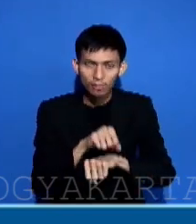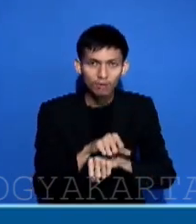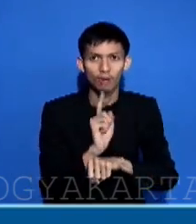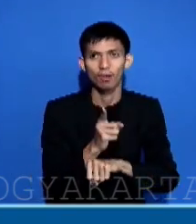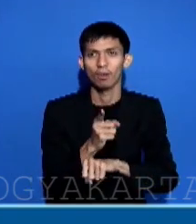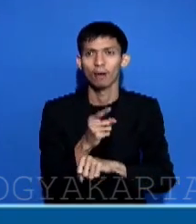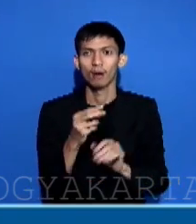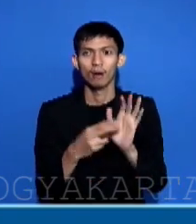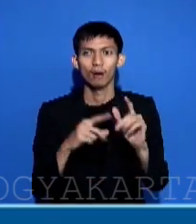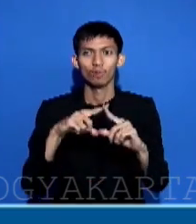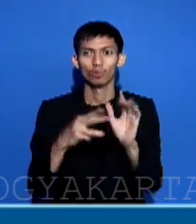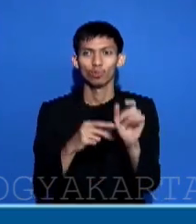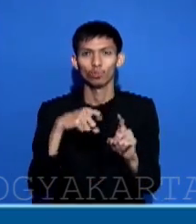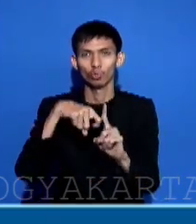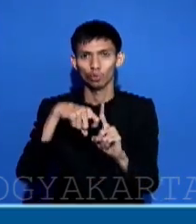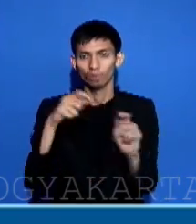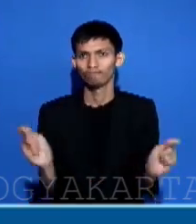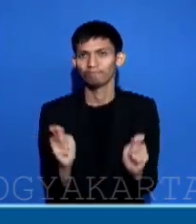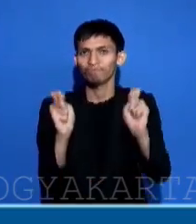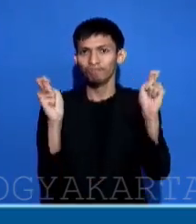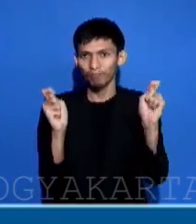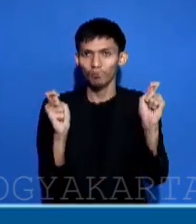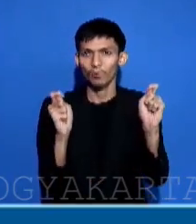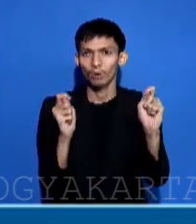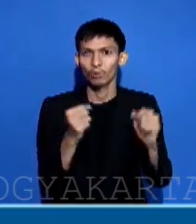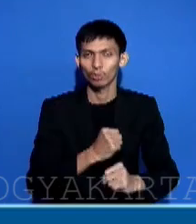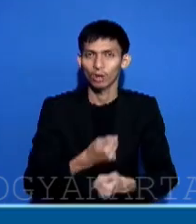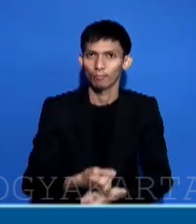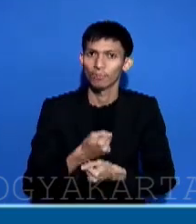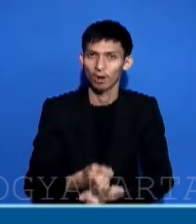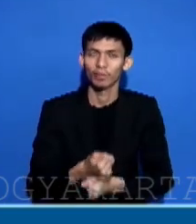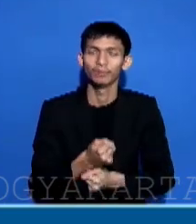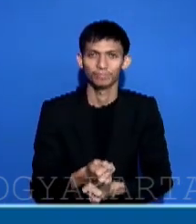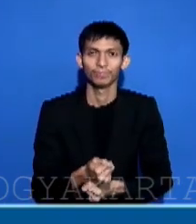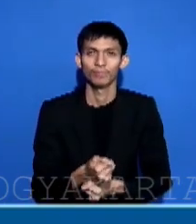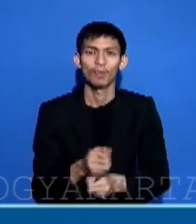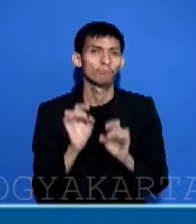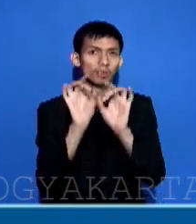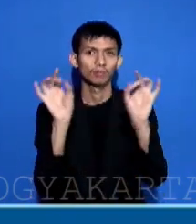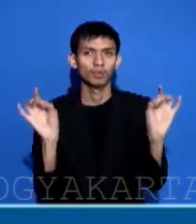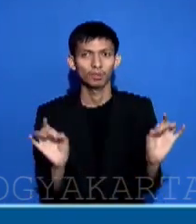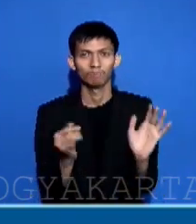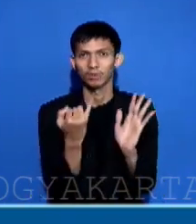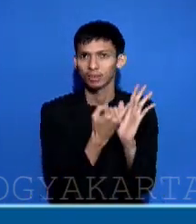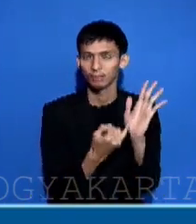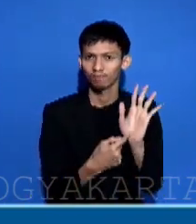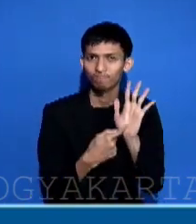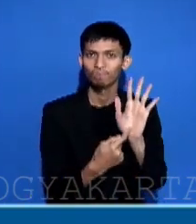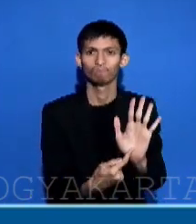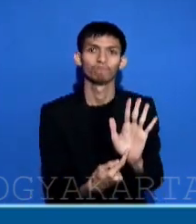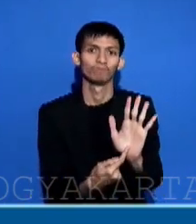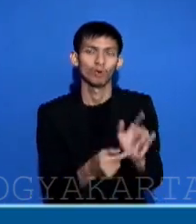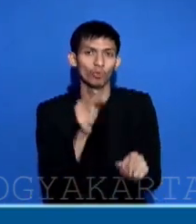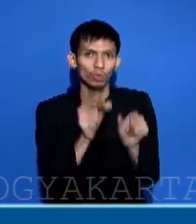segan ringgit wacucal sedalu nutuk. Saking sakadhaing kesenian tradisional wau ingkang dudut kawigatosan ngakata